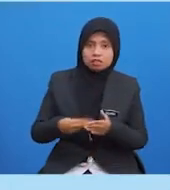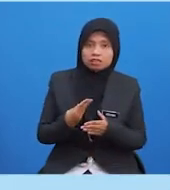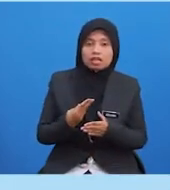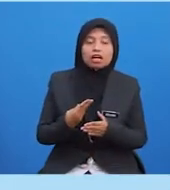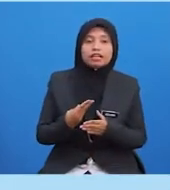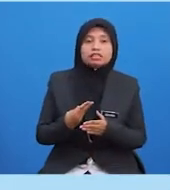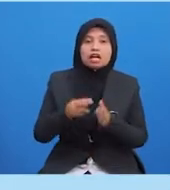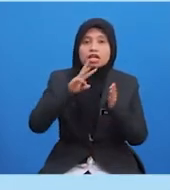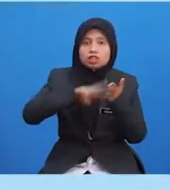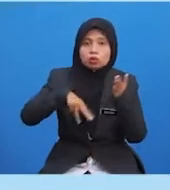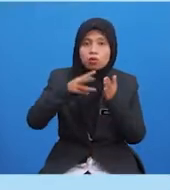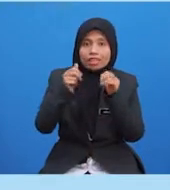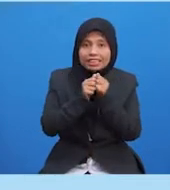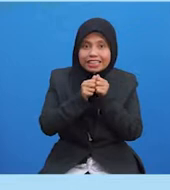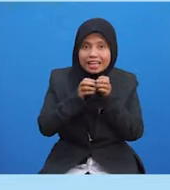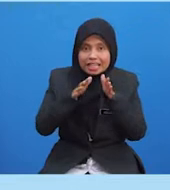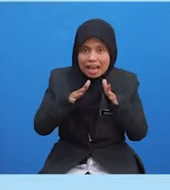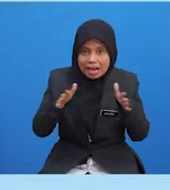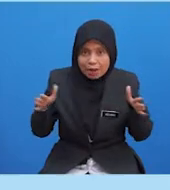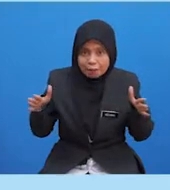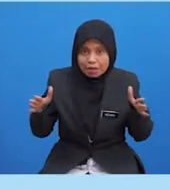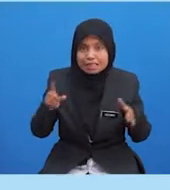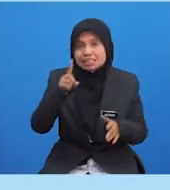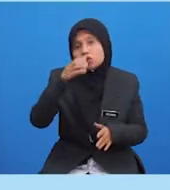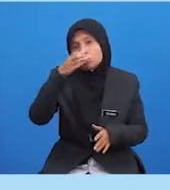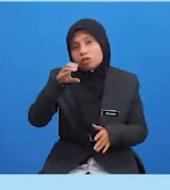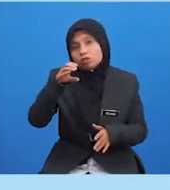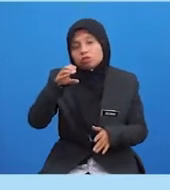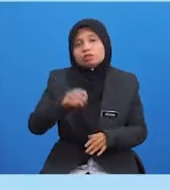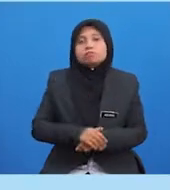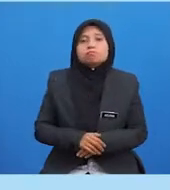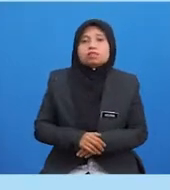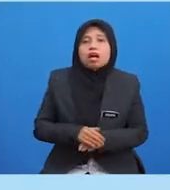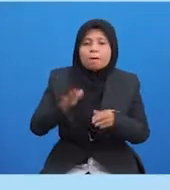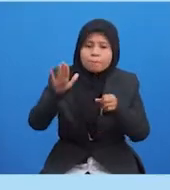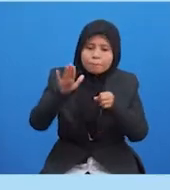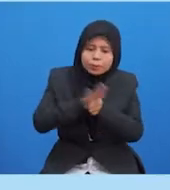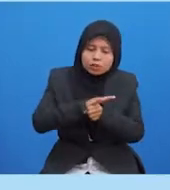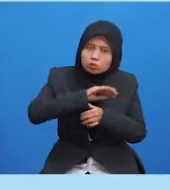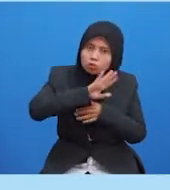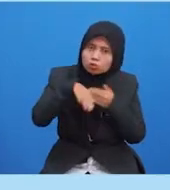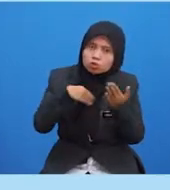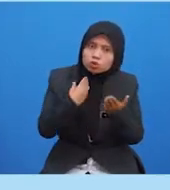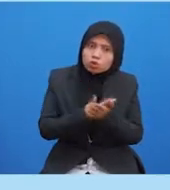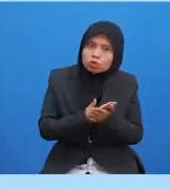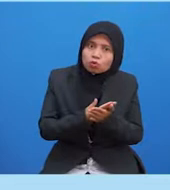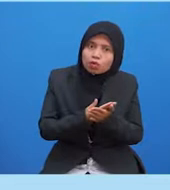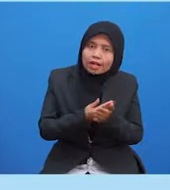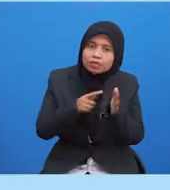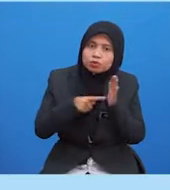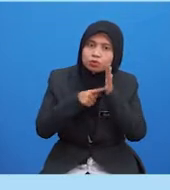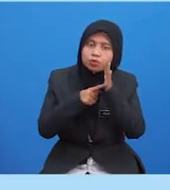tabel dengan lebar 100%, iaitu memenuhi keseluruhan paparan